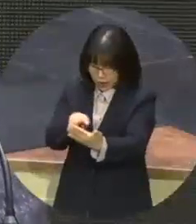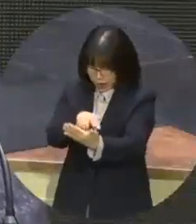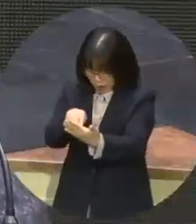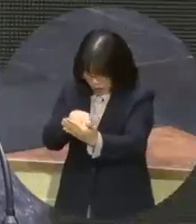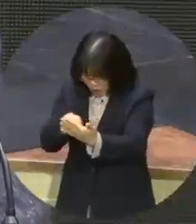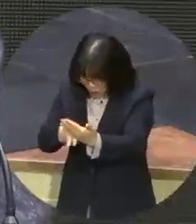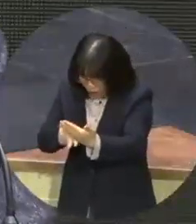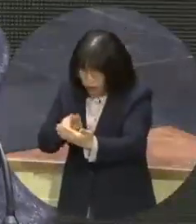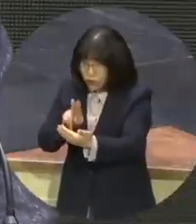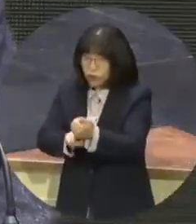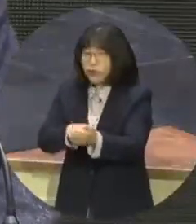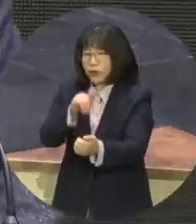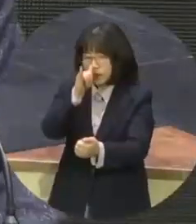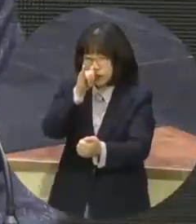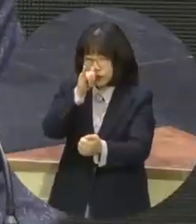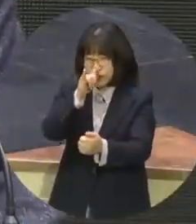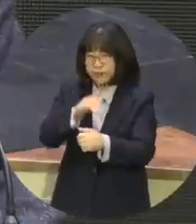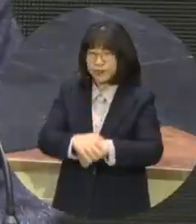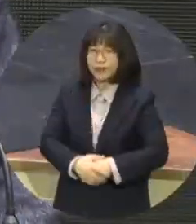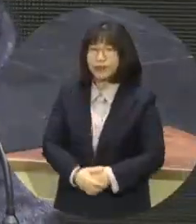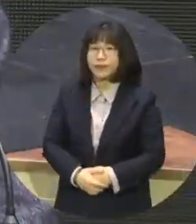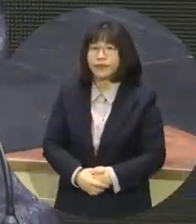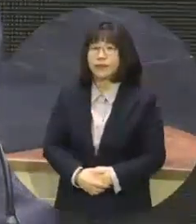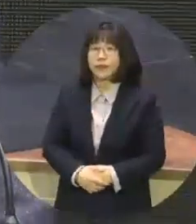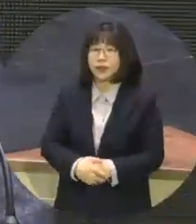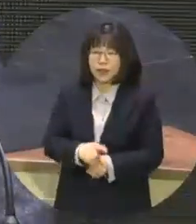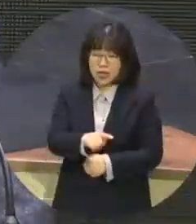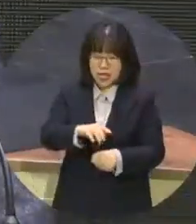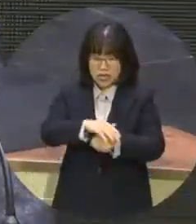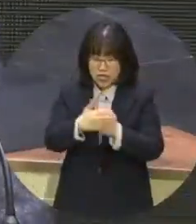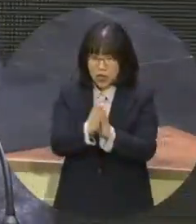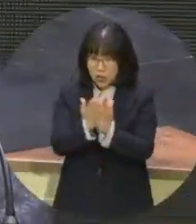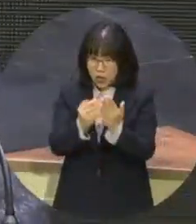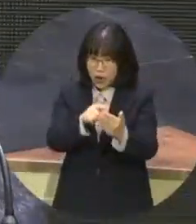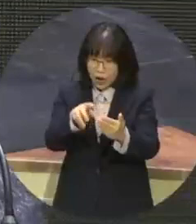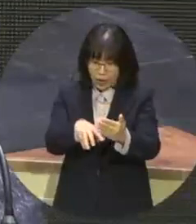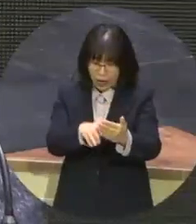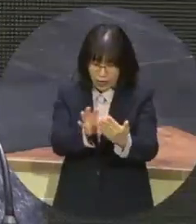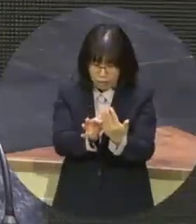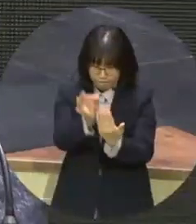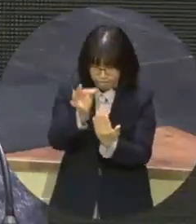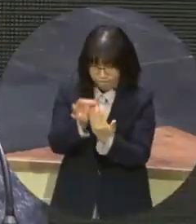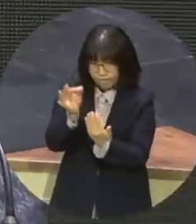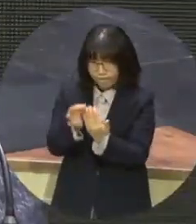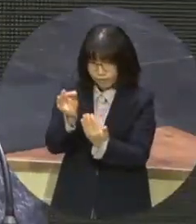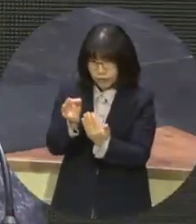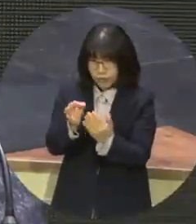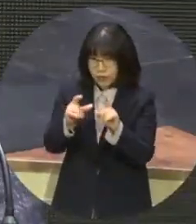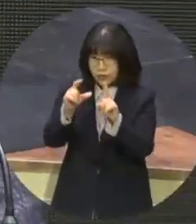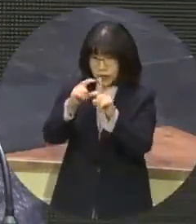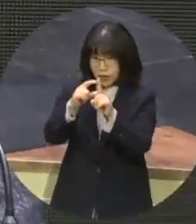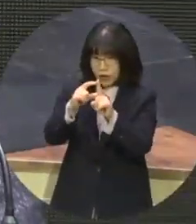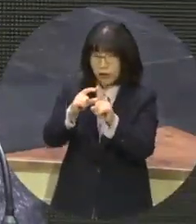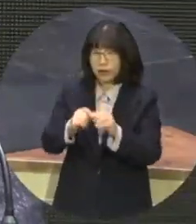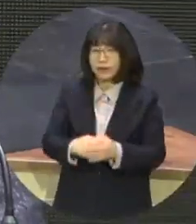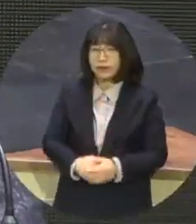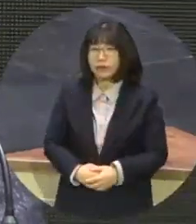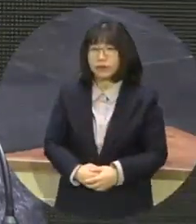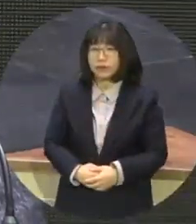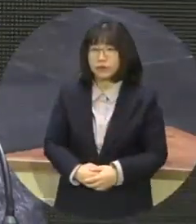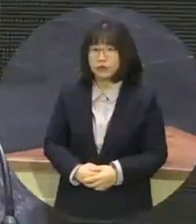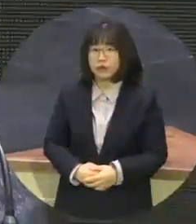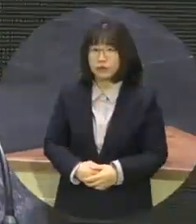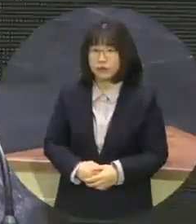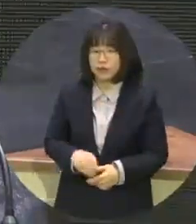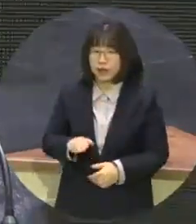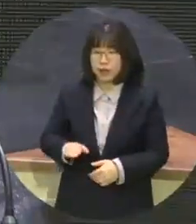성경에 있는 것을 현장화시킨 용어라고. 그 현장화시킨 용어이기 때문에 여러분이 정말로 하나 성경, 우리는 성경밖에